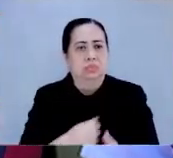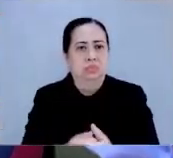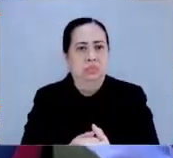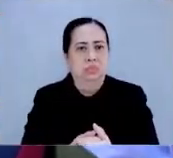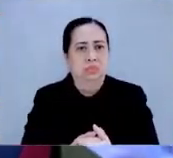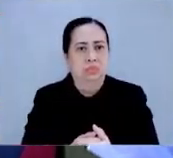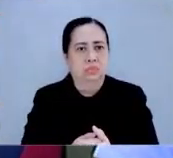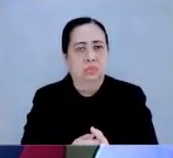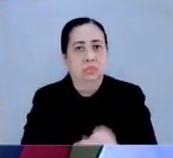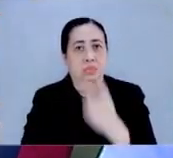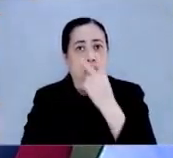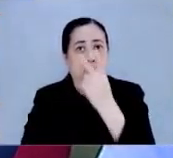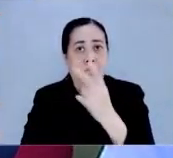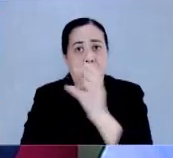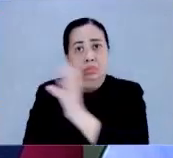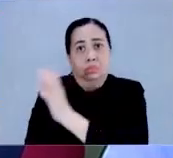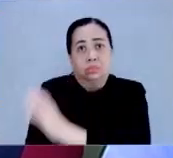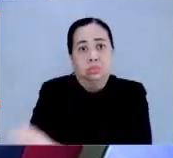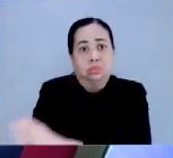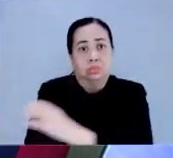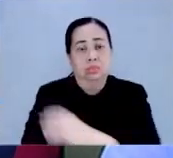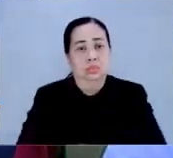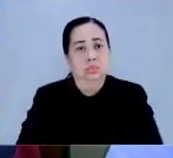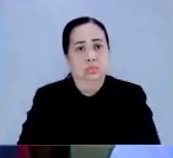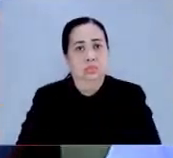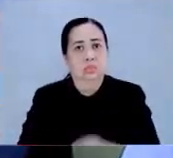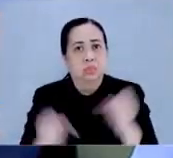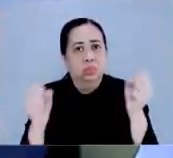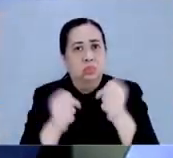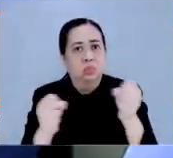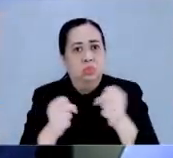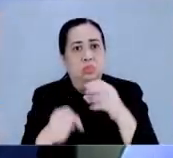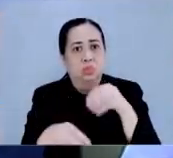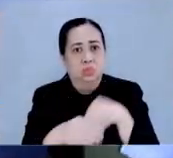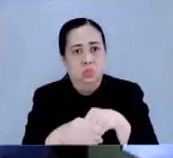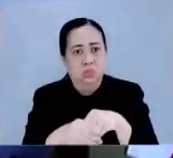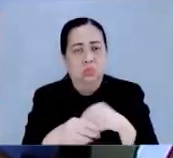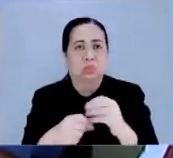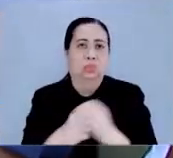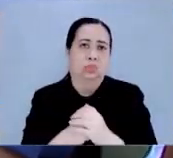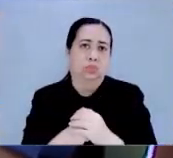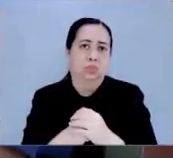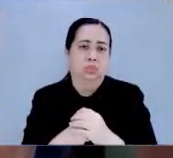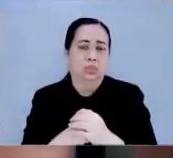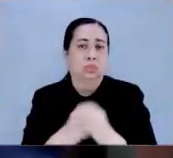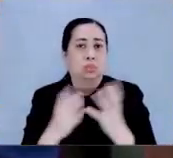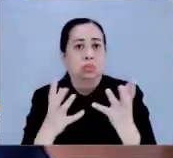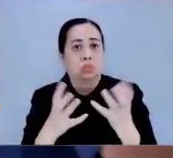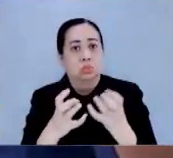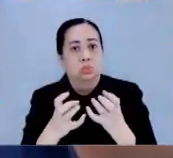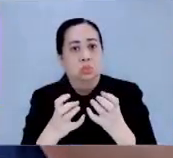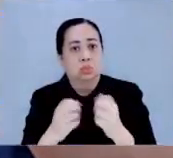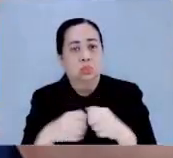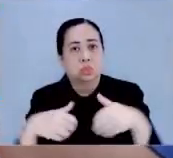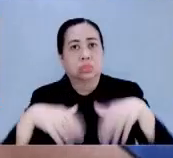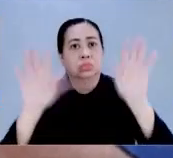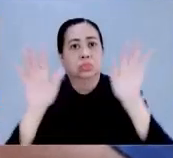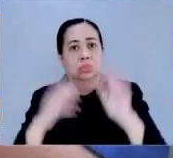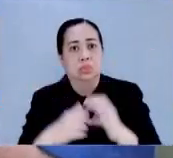Pag tiningnan niyo po yung klinik namin, napakaliit po talaga sa loob. In as much as itaboy ko